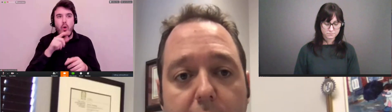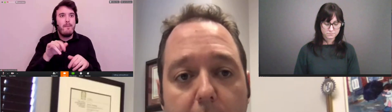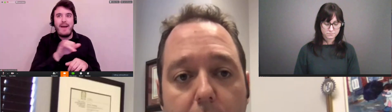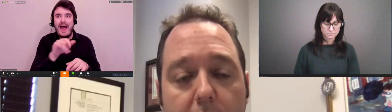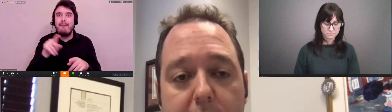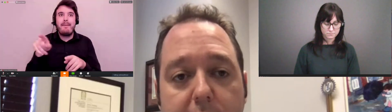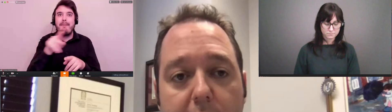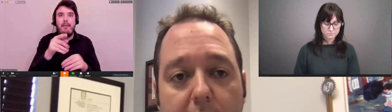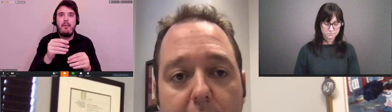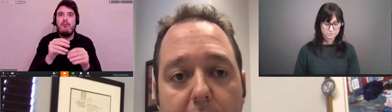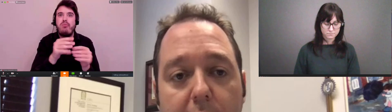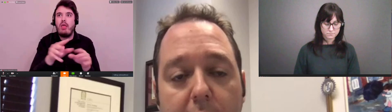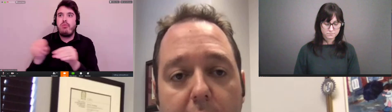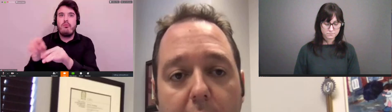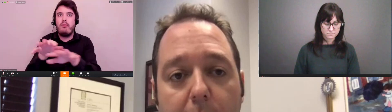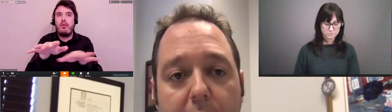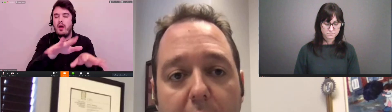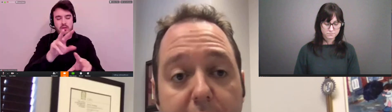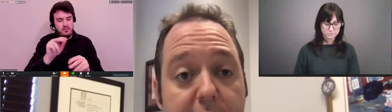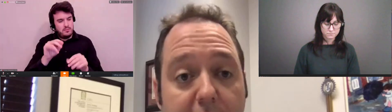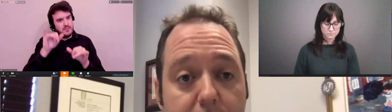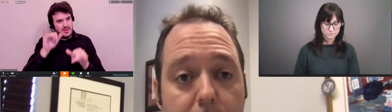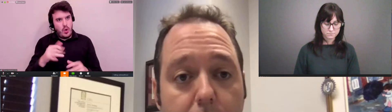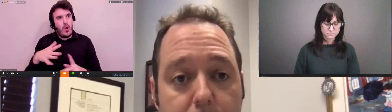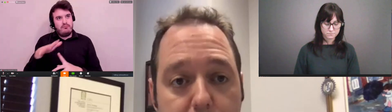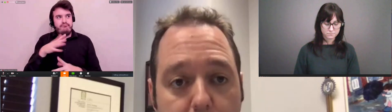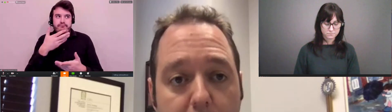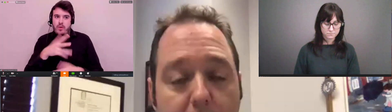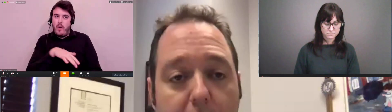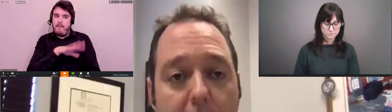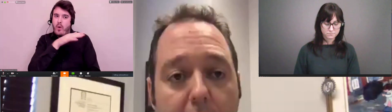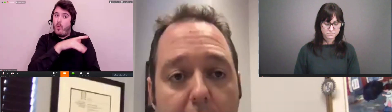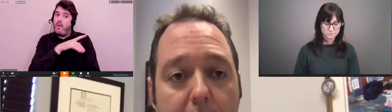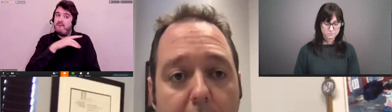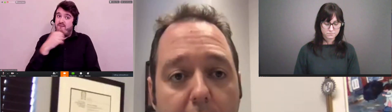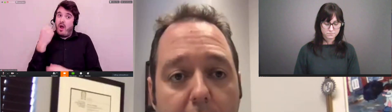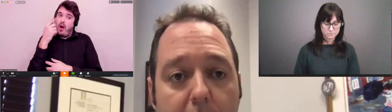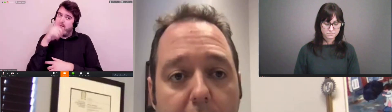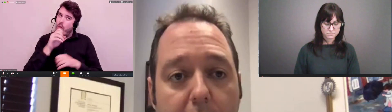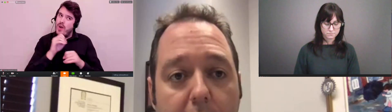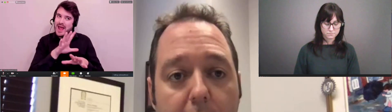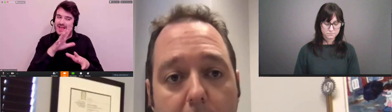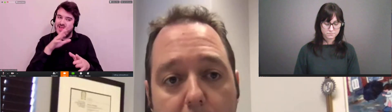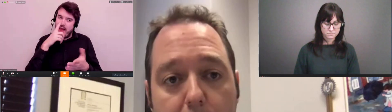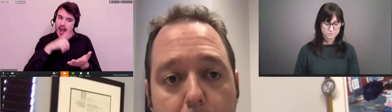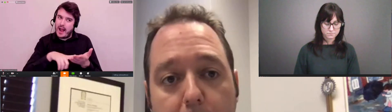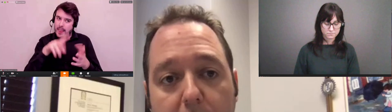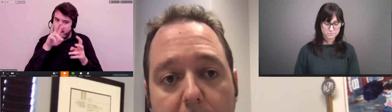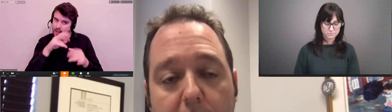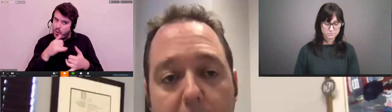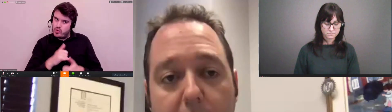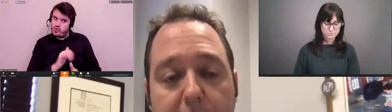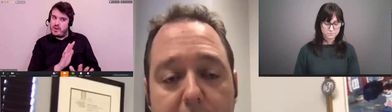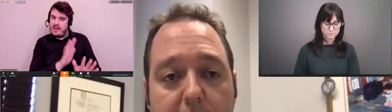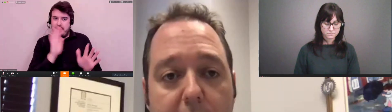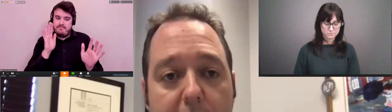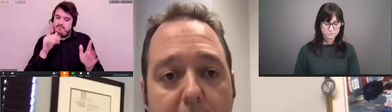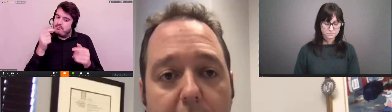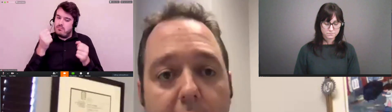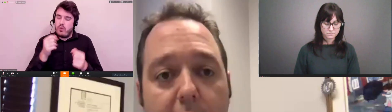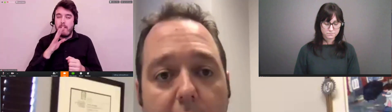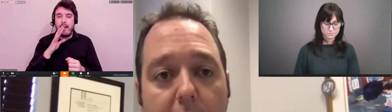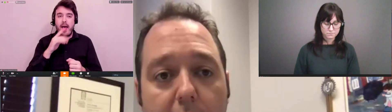faut vraiment laisser l'investigation continuer et il peut parler avec